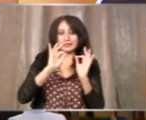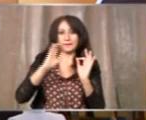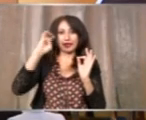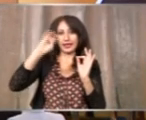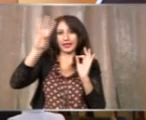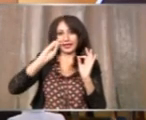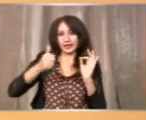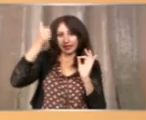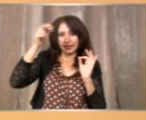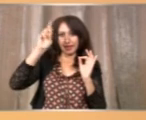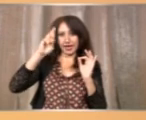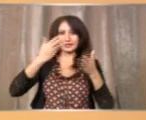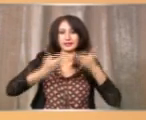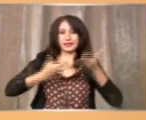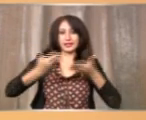بالدوله